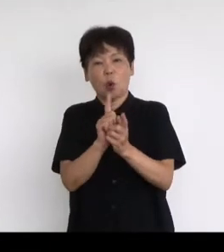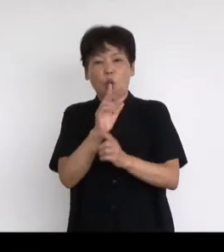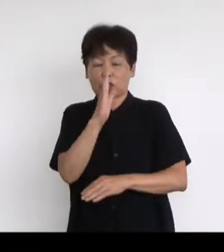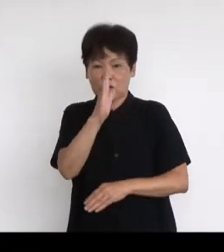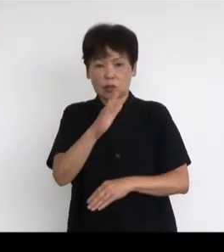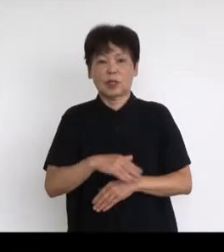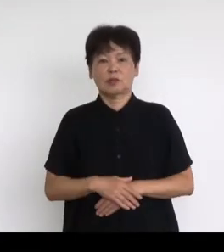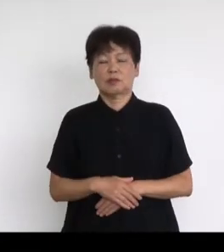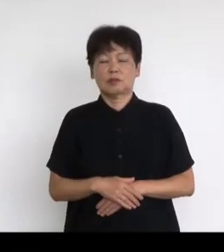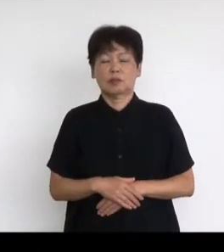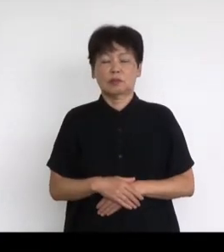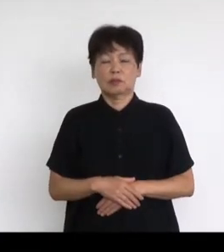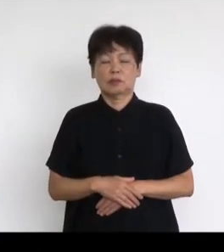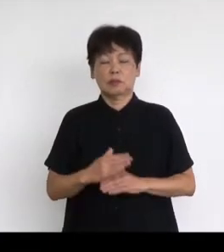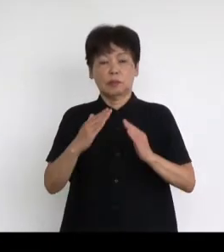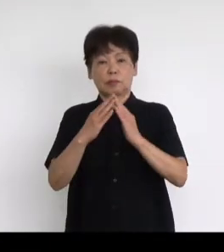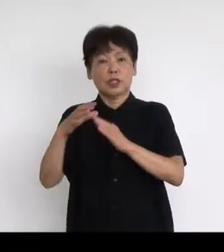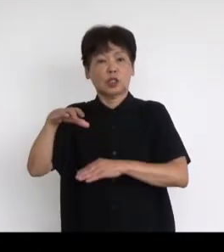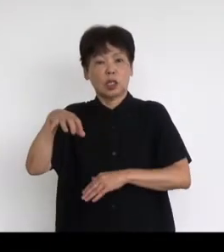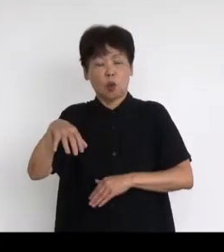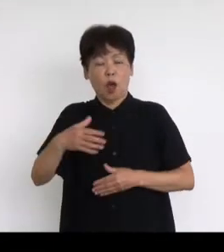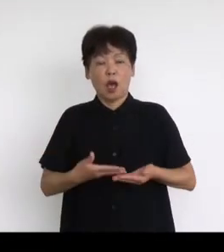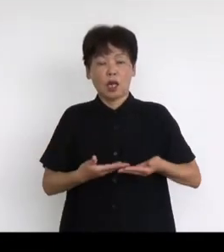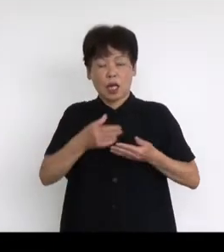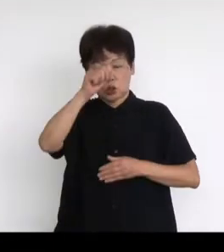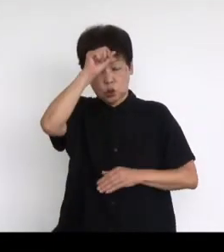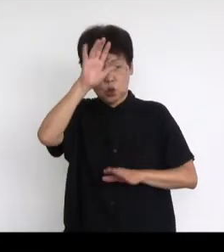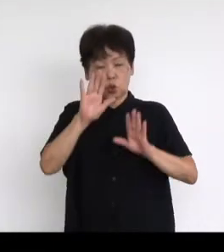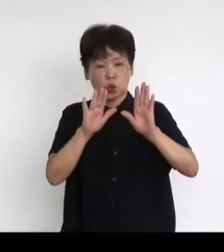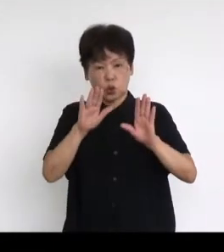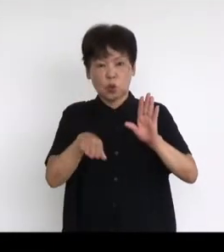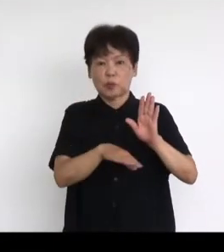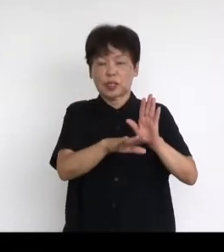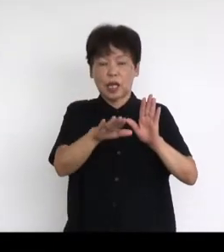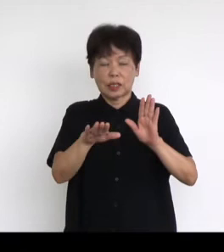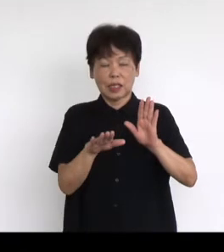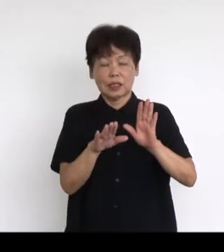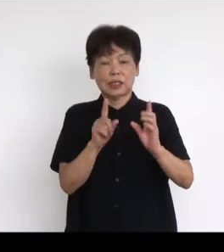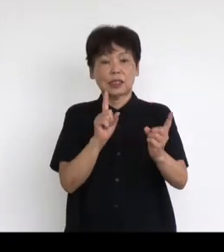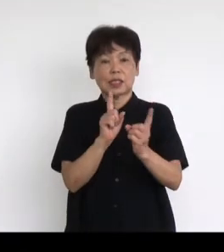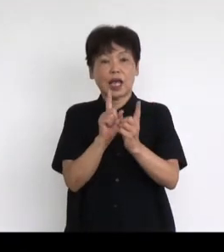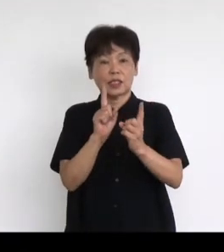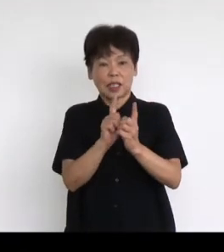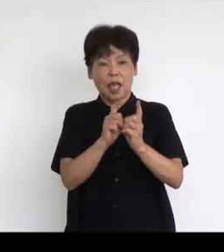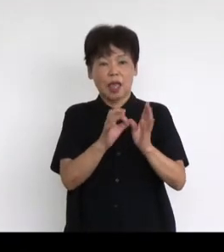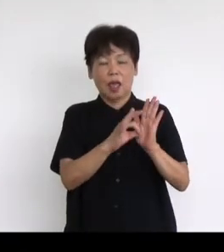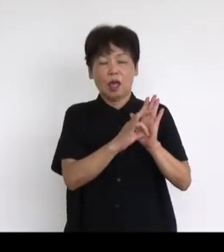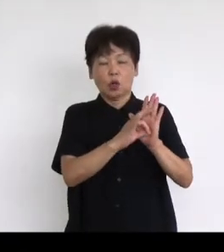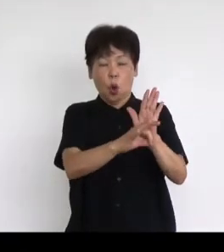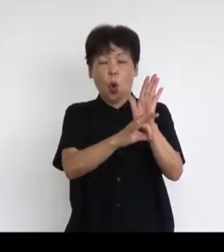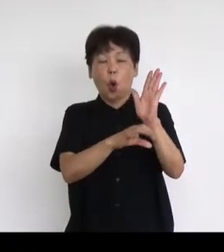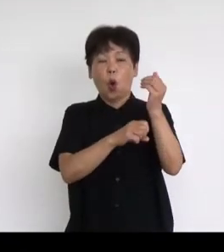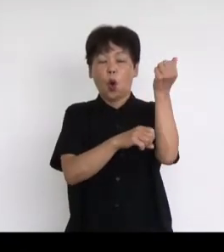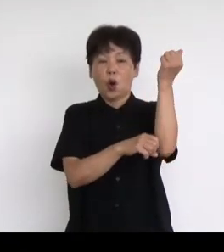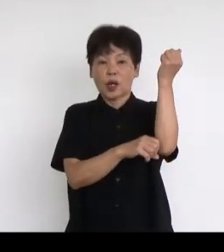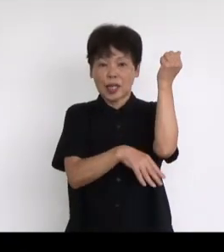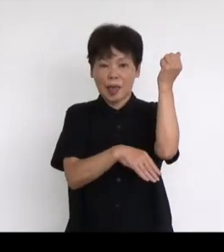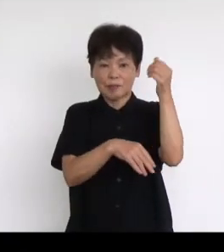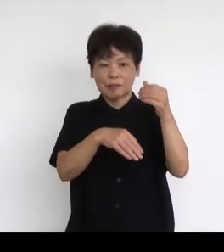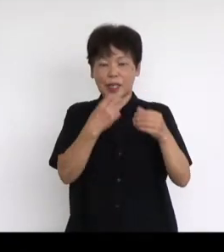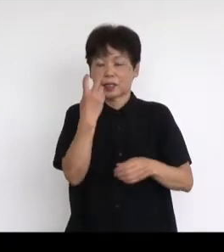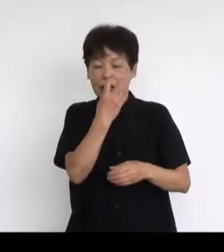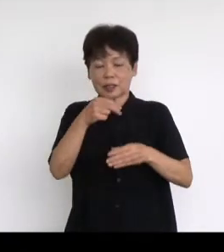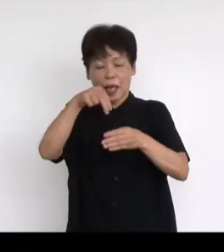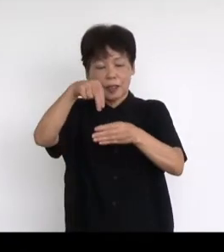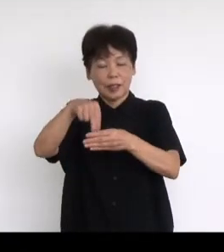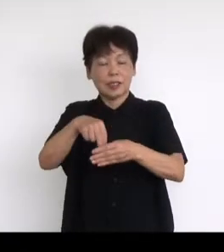町では軽い症状がある方に対して抗原検査キットの配布を行っていますので